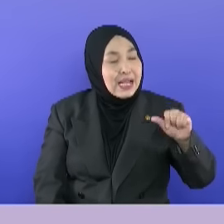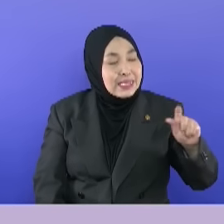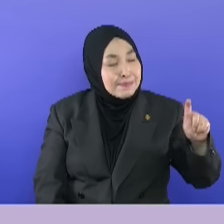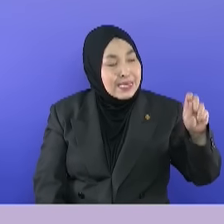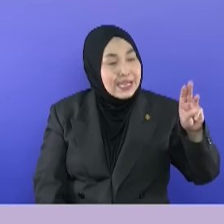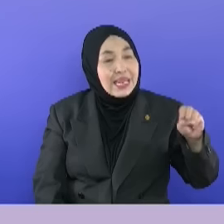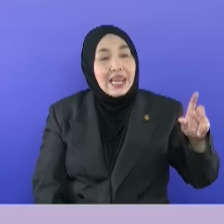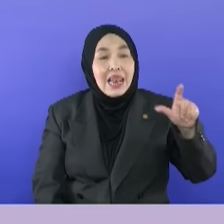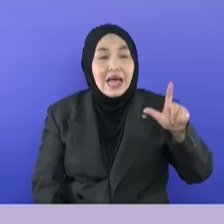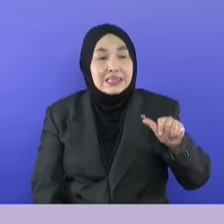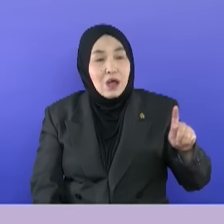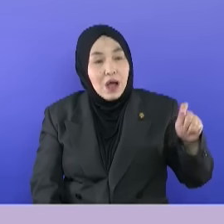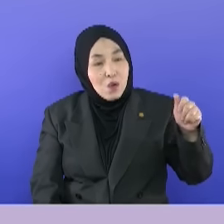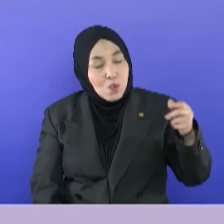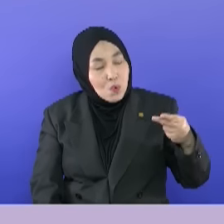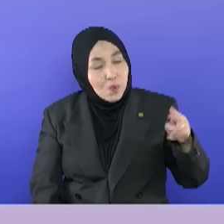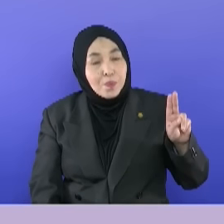millatahum